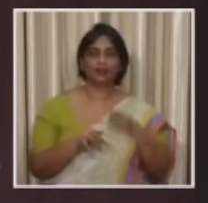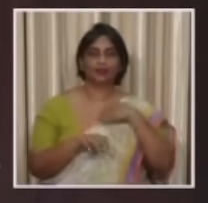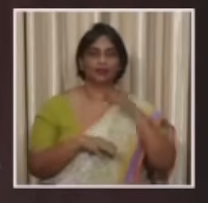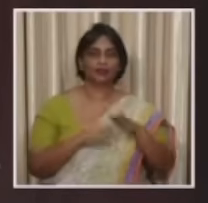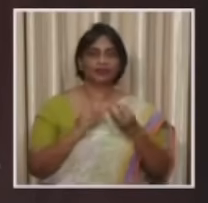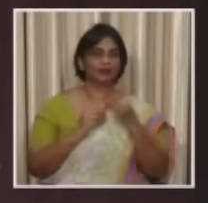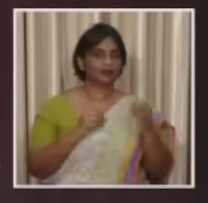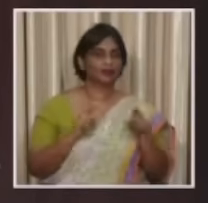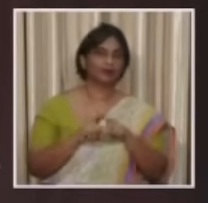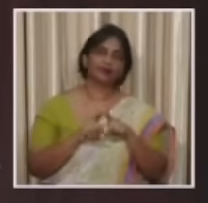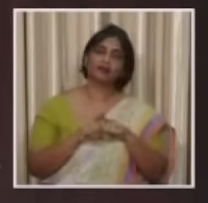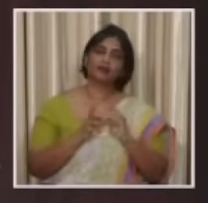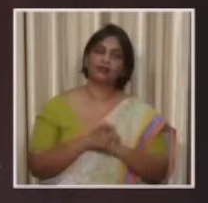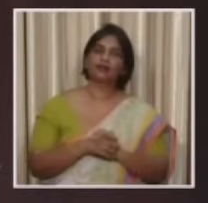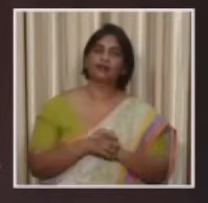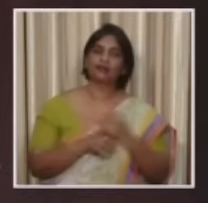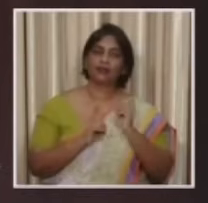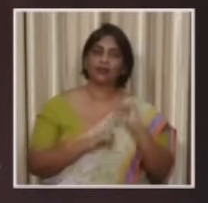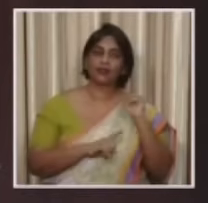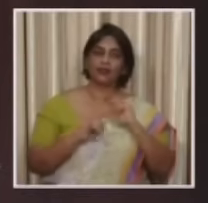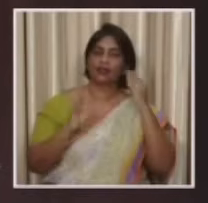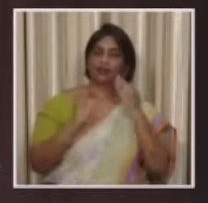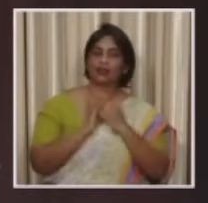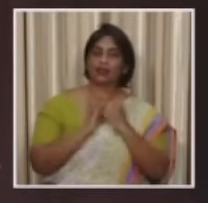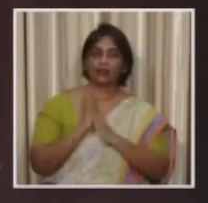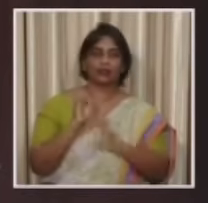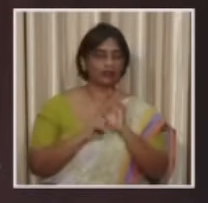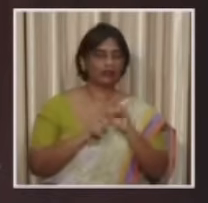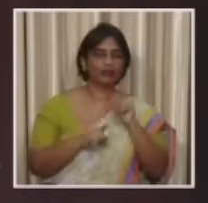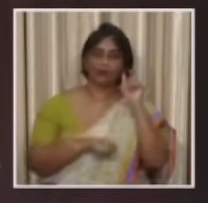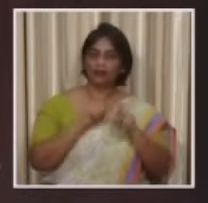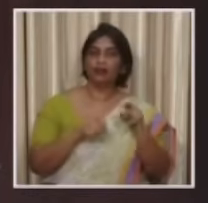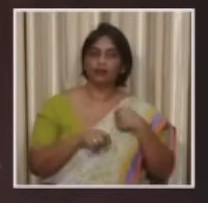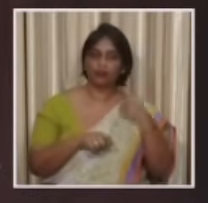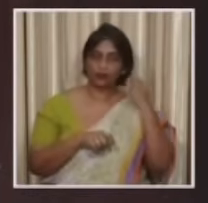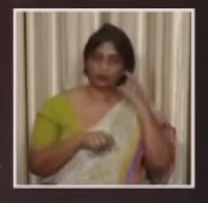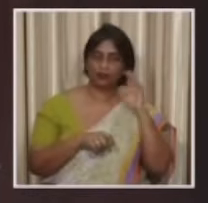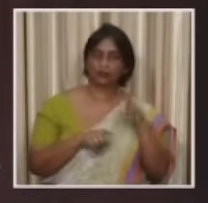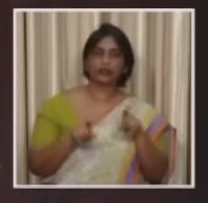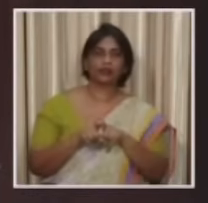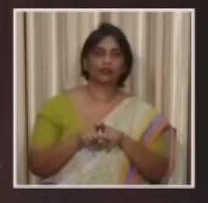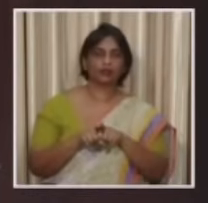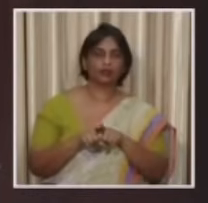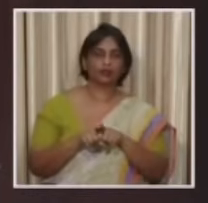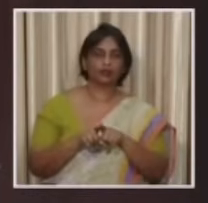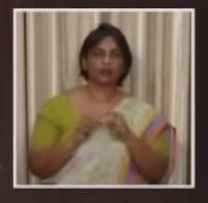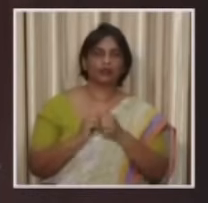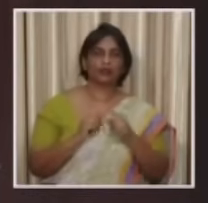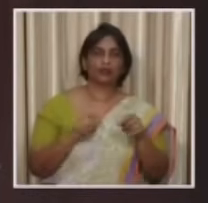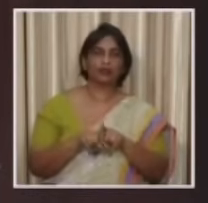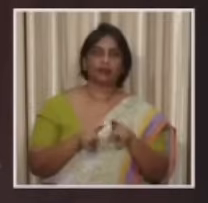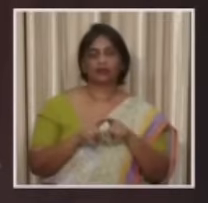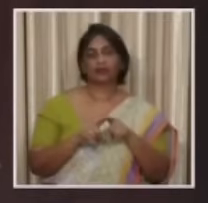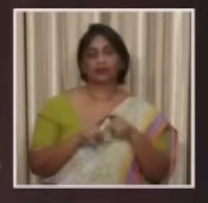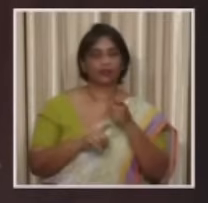තියෙනවා මේවා. මේ පාර්ලිමේන්තුවේ ඉන්න මන්ත්‍රීවරු සමහර අය, ඇමතිවරයෙක් මම දන්නවා, මේ